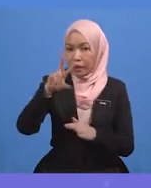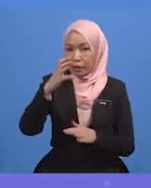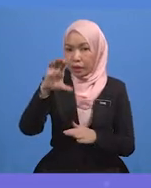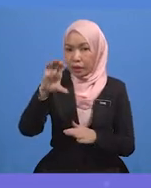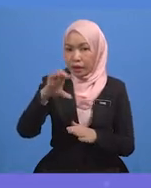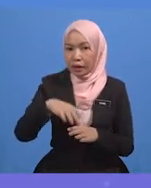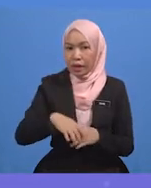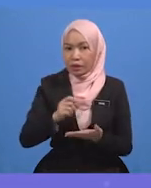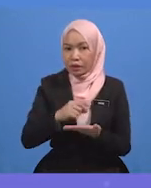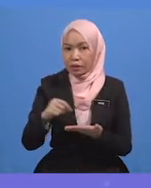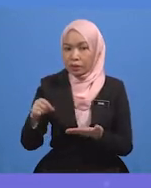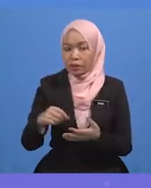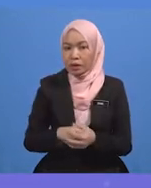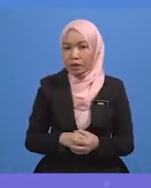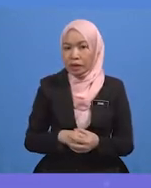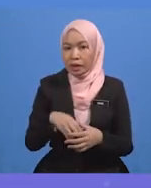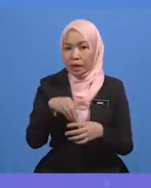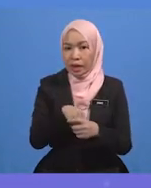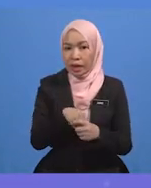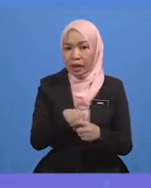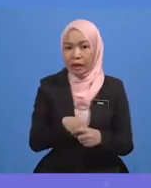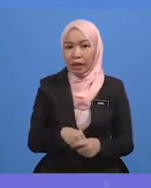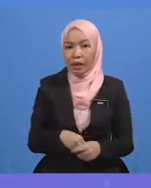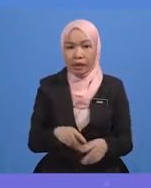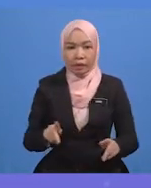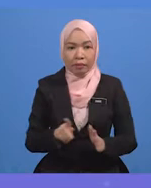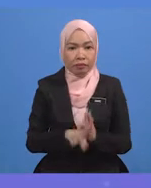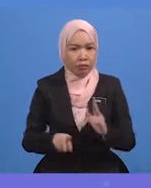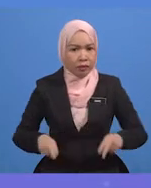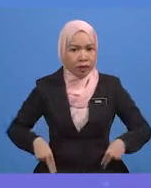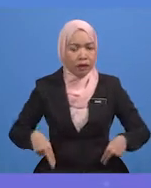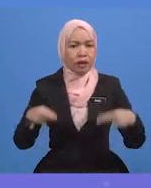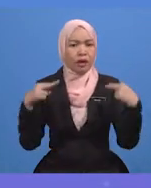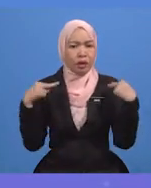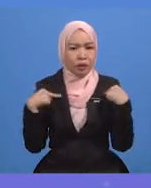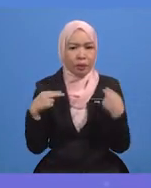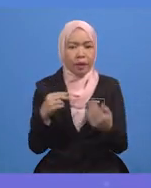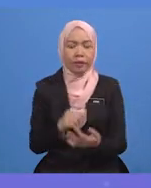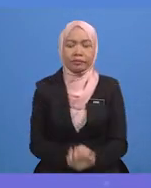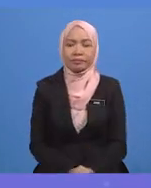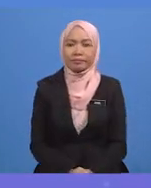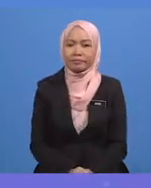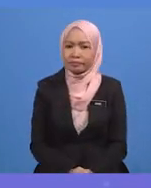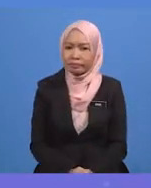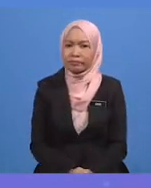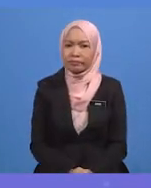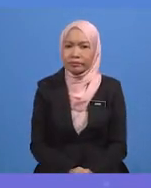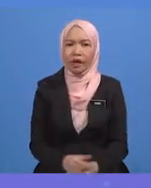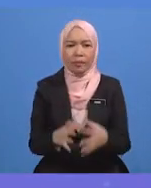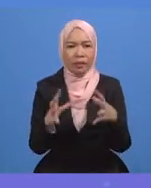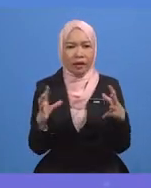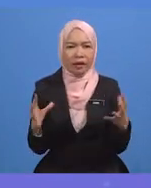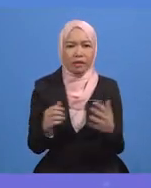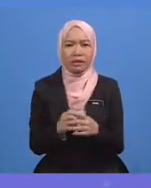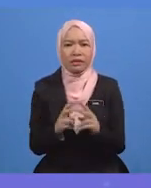karya sepanjang kehidupan Buya Hamka. Banyak sungguh kan murid-murid? Apa lagi karya-karya